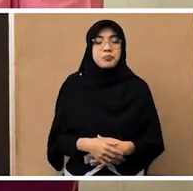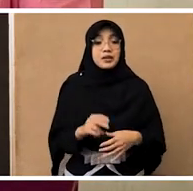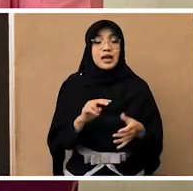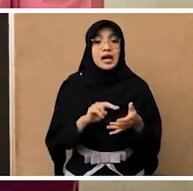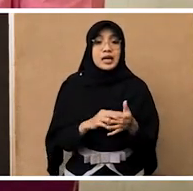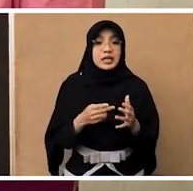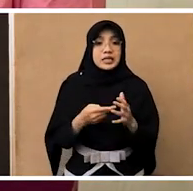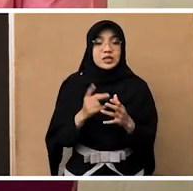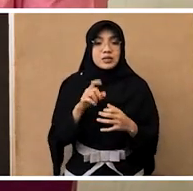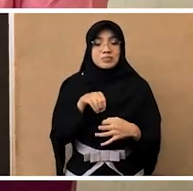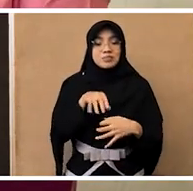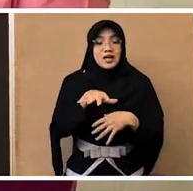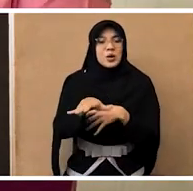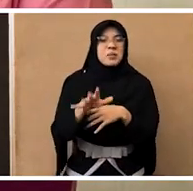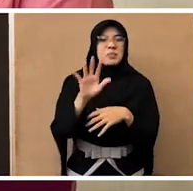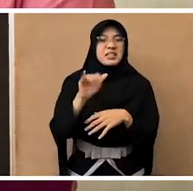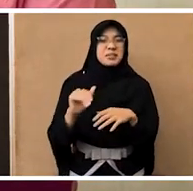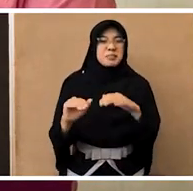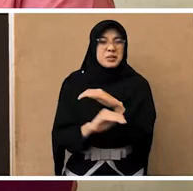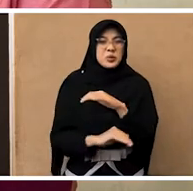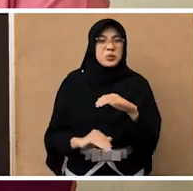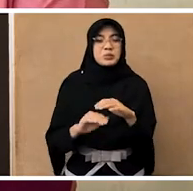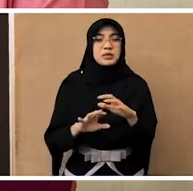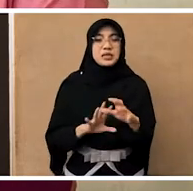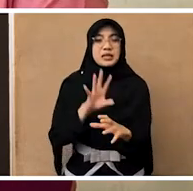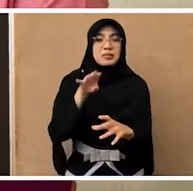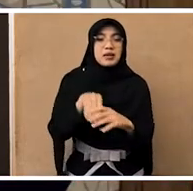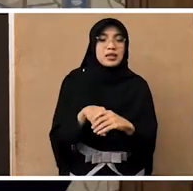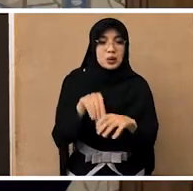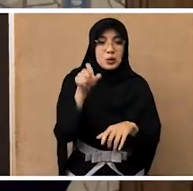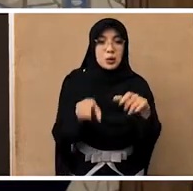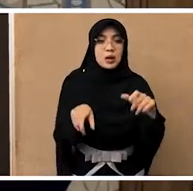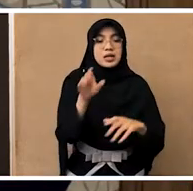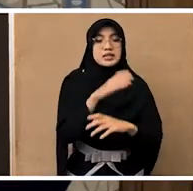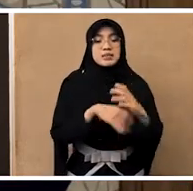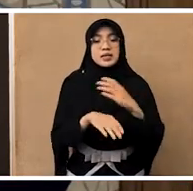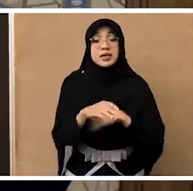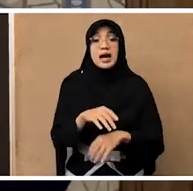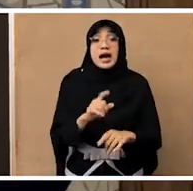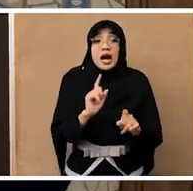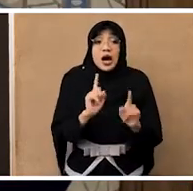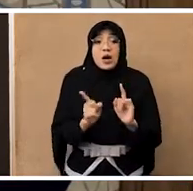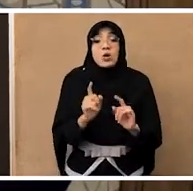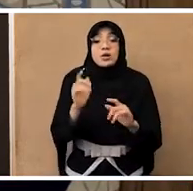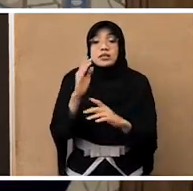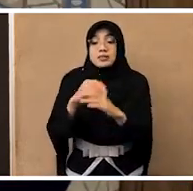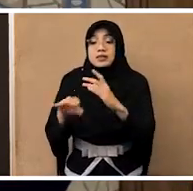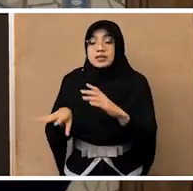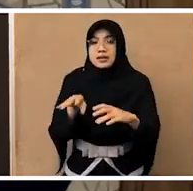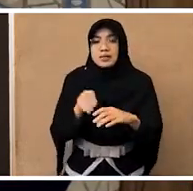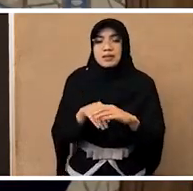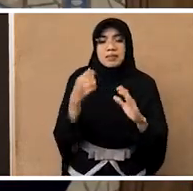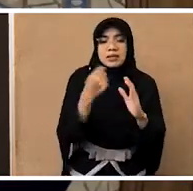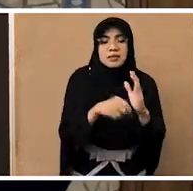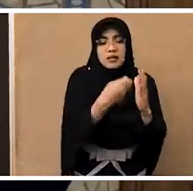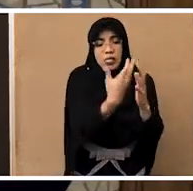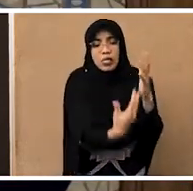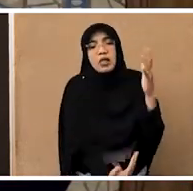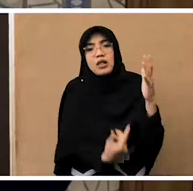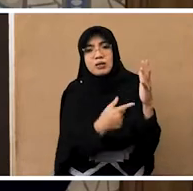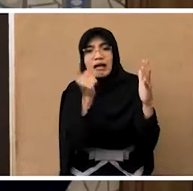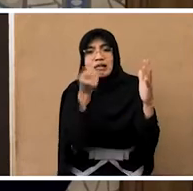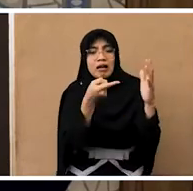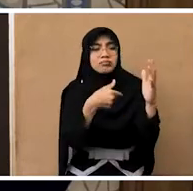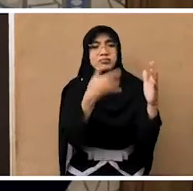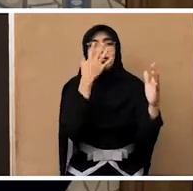Apa akibat dari minimnya partisipasi teman-teman punya nasabilitas karena kalau dilibatkan gak mungkin ada pasar-pasal seperti ini gitu